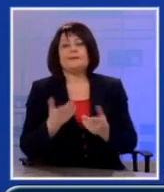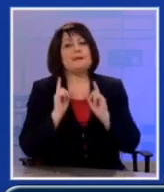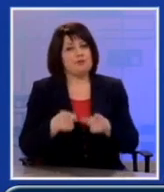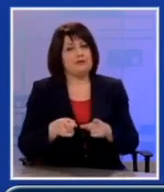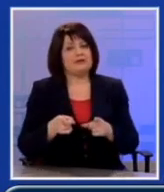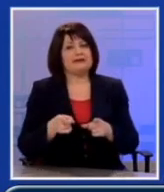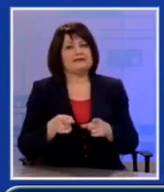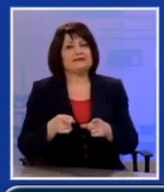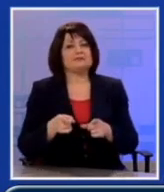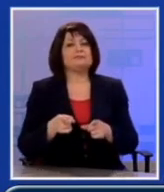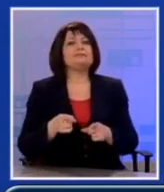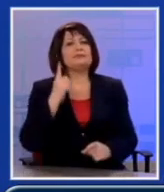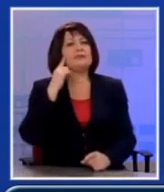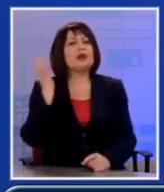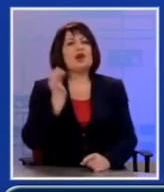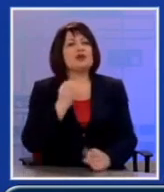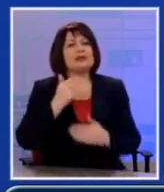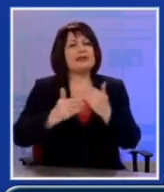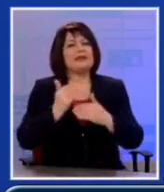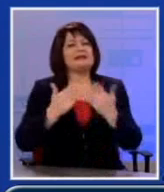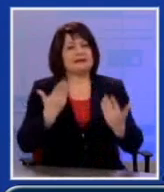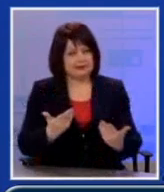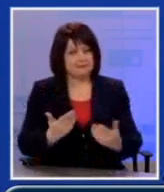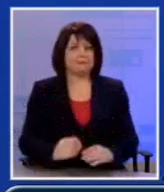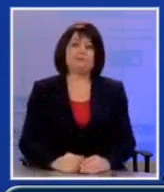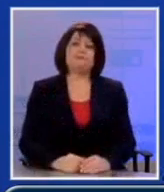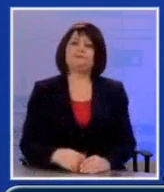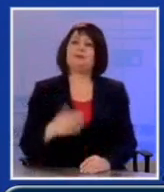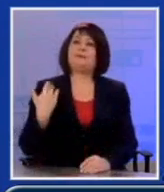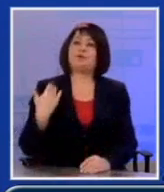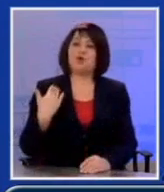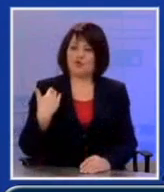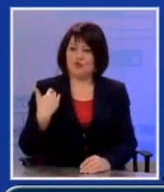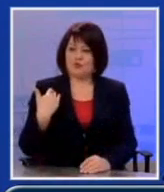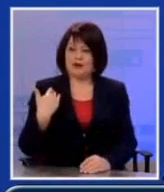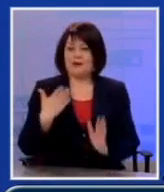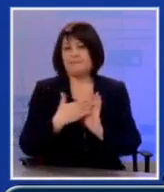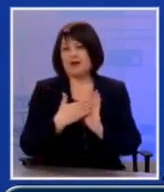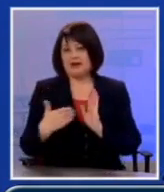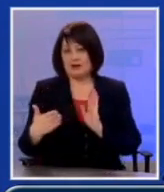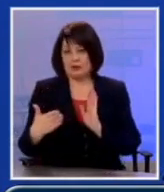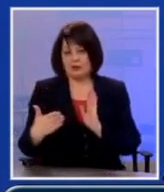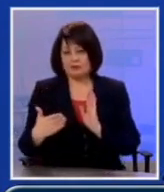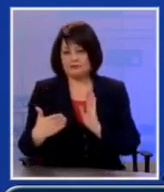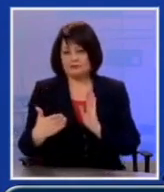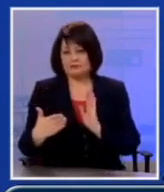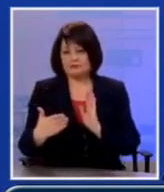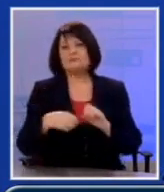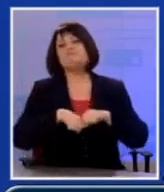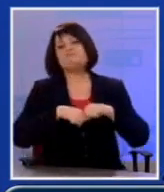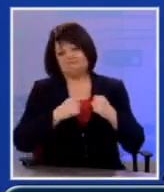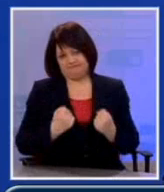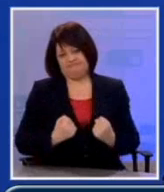απόφαση εκλογήκευσης αυτής της διαδικασίας. Στην προηγούμενη περίοδο ήταν όχι απλώς